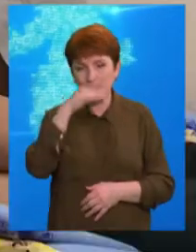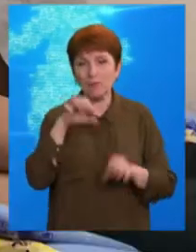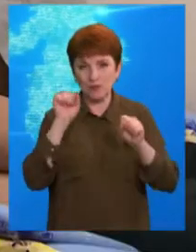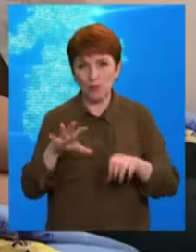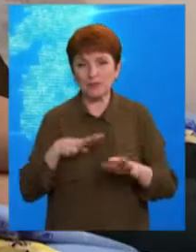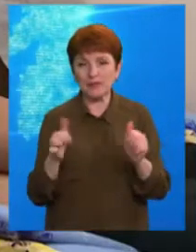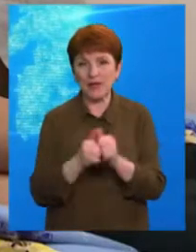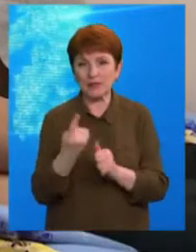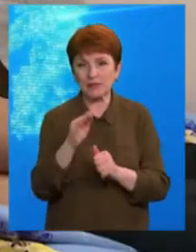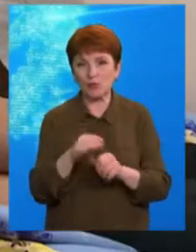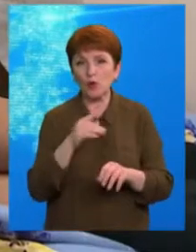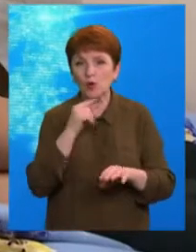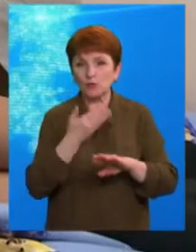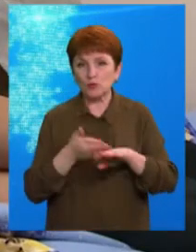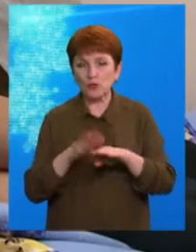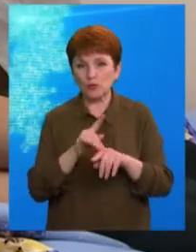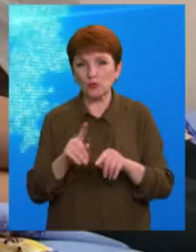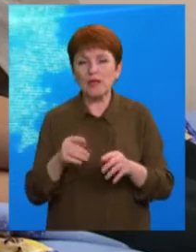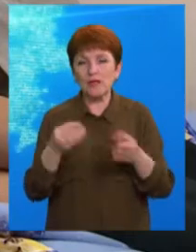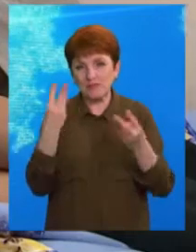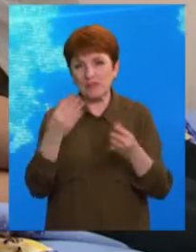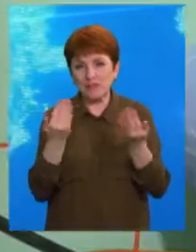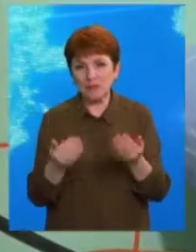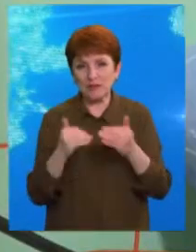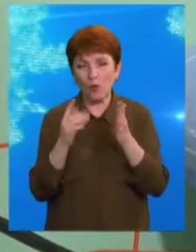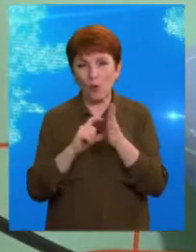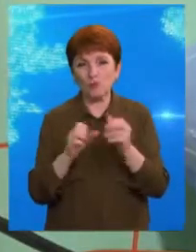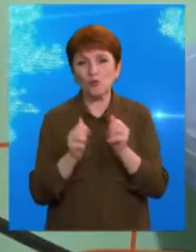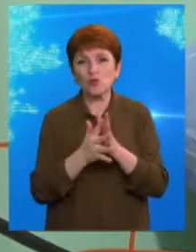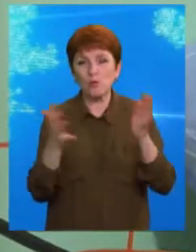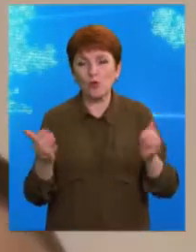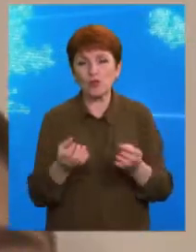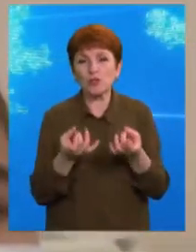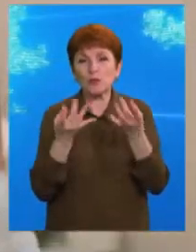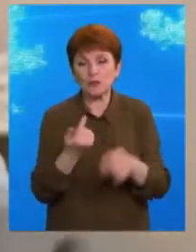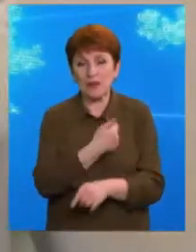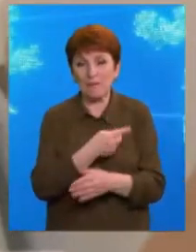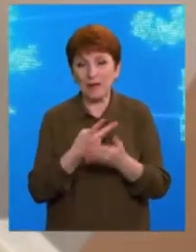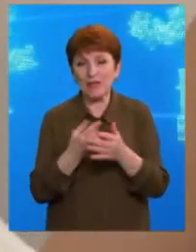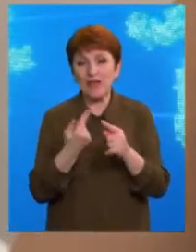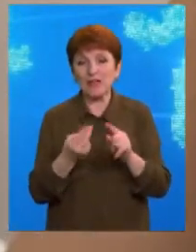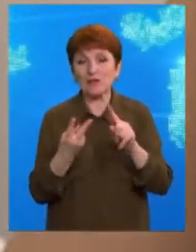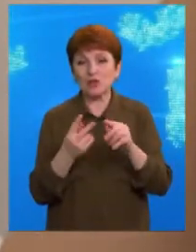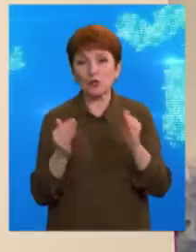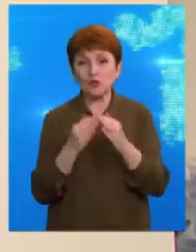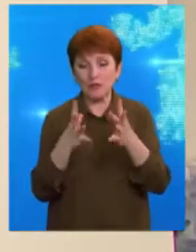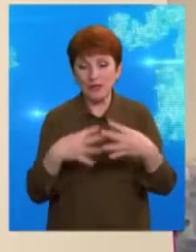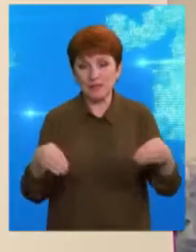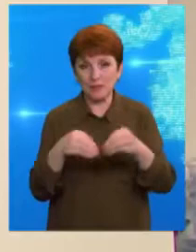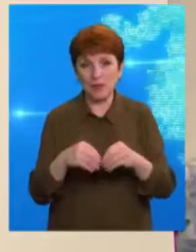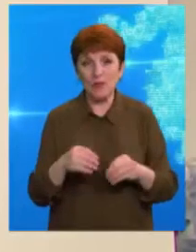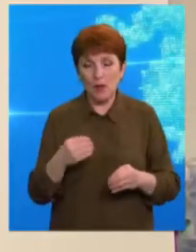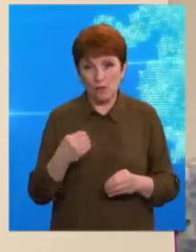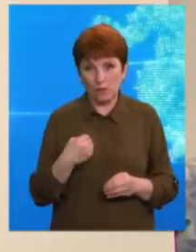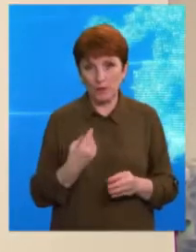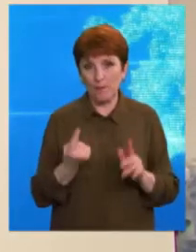с ребенком в трудную минуту. Ведь современный медицинский комплекс – это уже больше, чем просто больница. Это второй дом для семьи. Вы, по сути